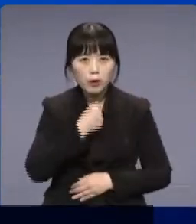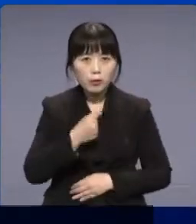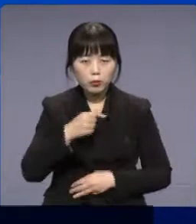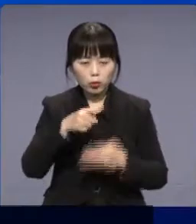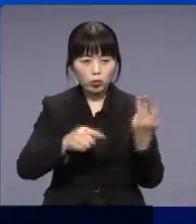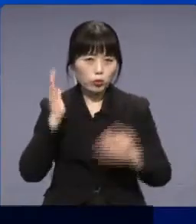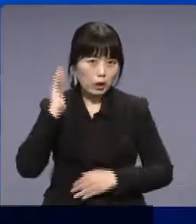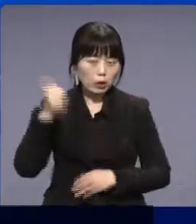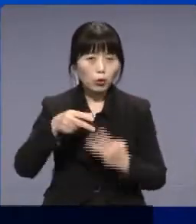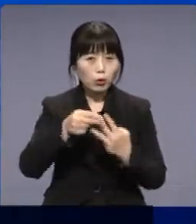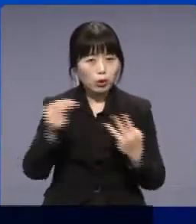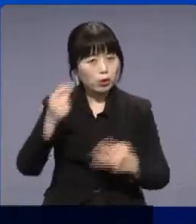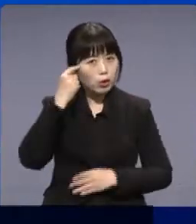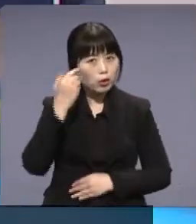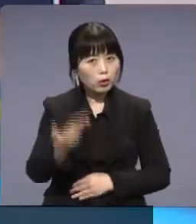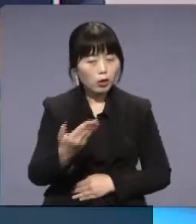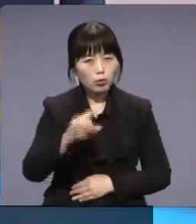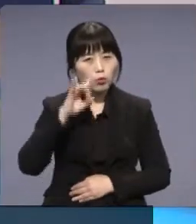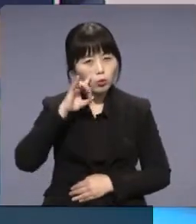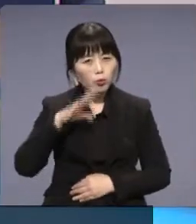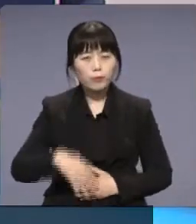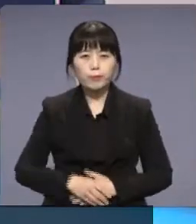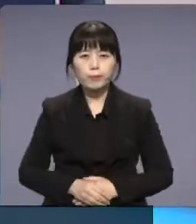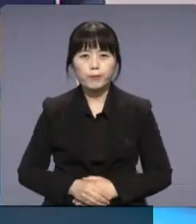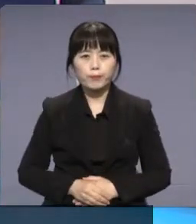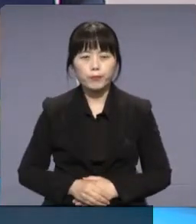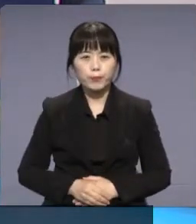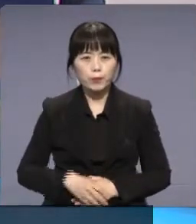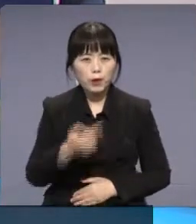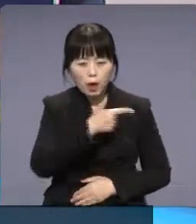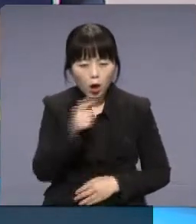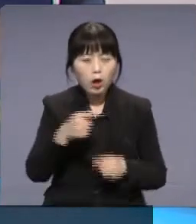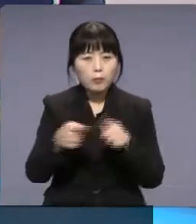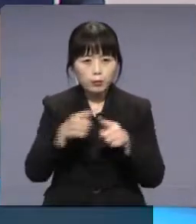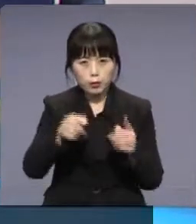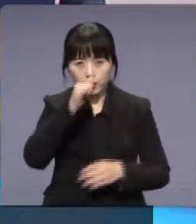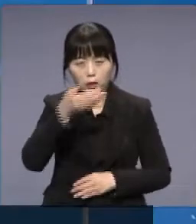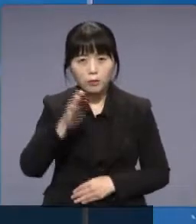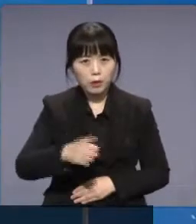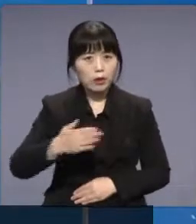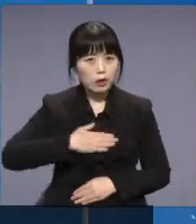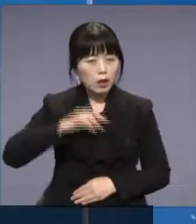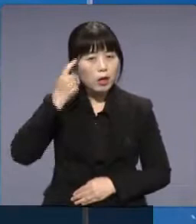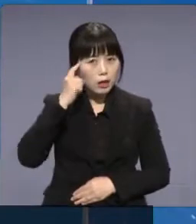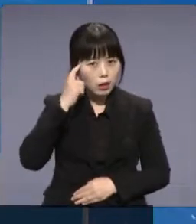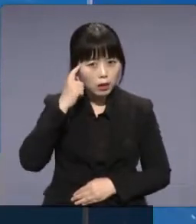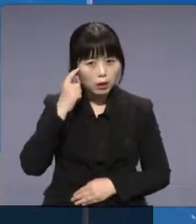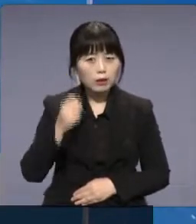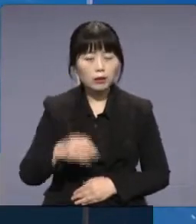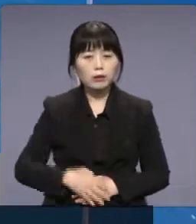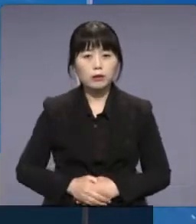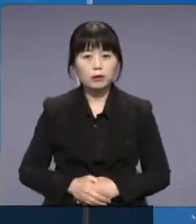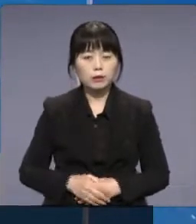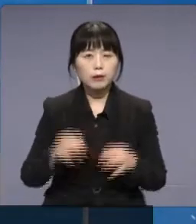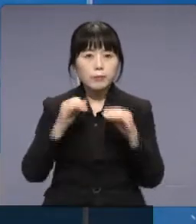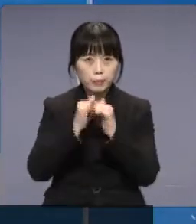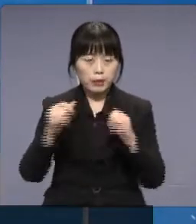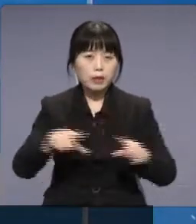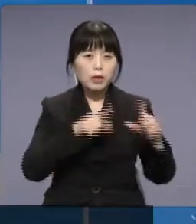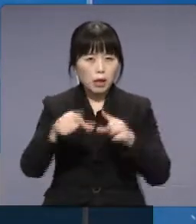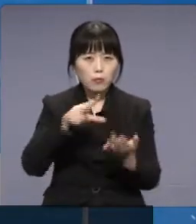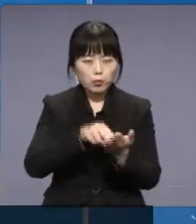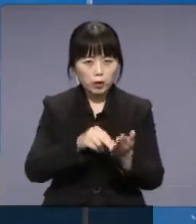윤석열 대통령을 선택했을까? 이분 좀 궁금합니다. 뭐 이제 여러 분석이 있을 수 있겠지만 제 생각에는 일단 이제 민생 문제,